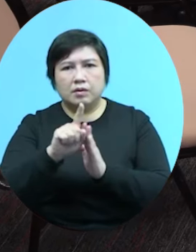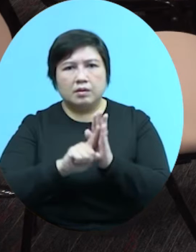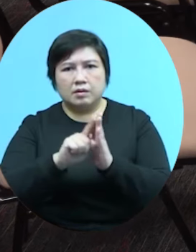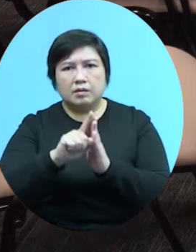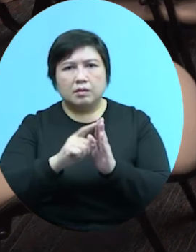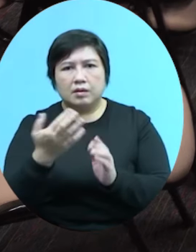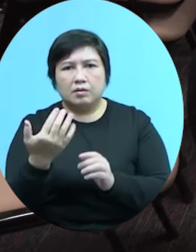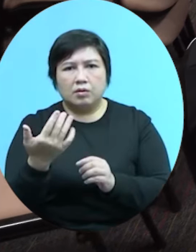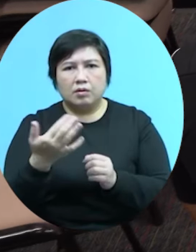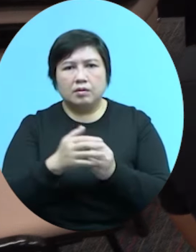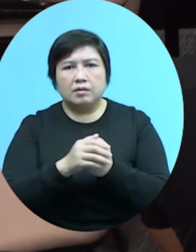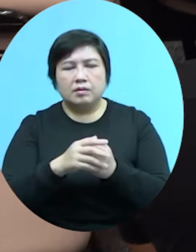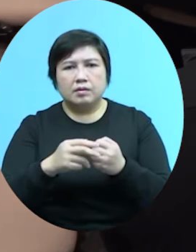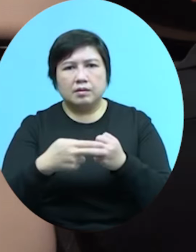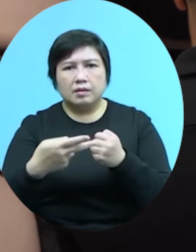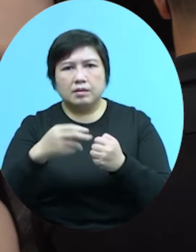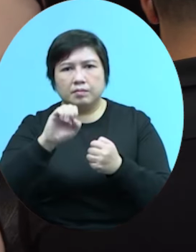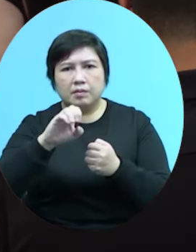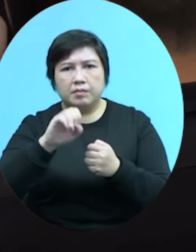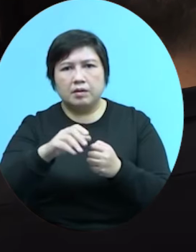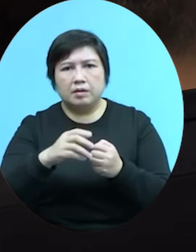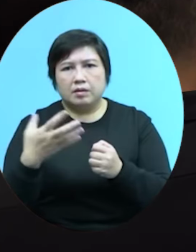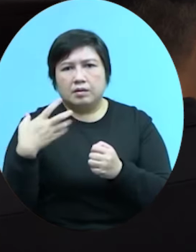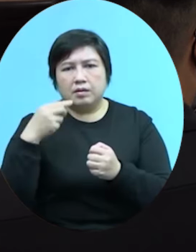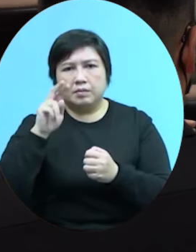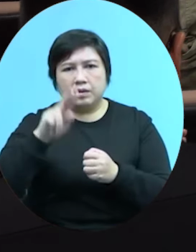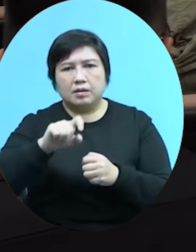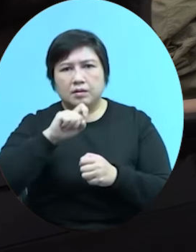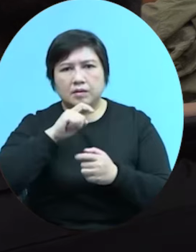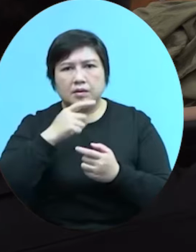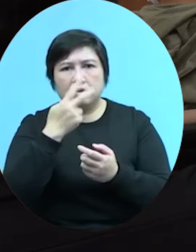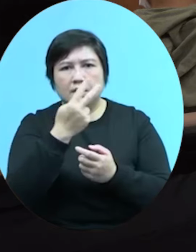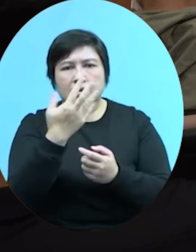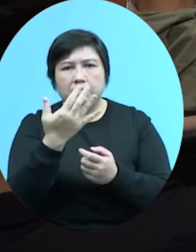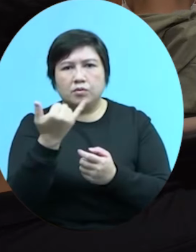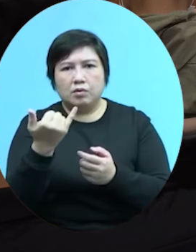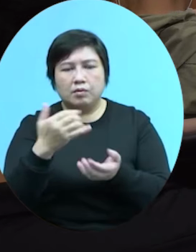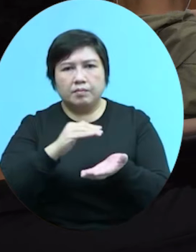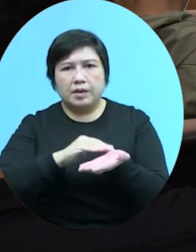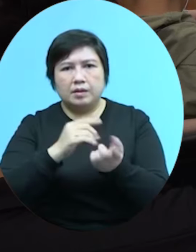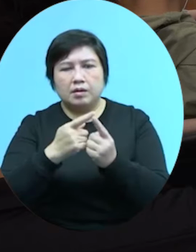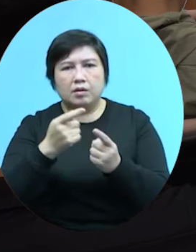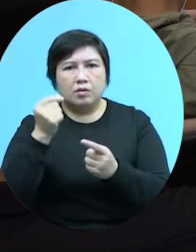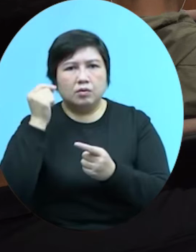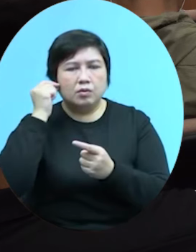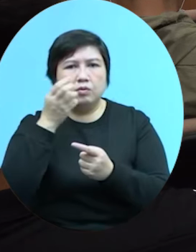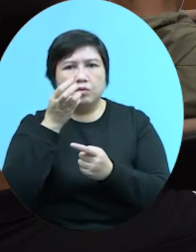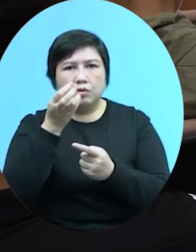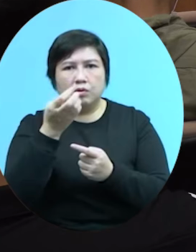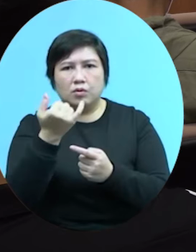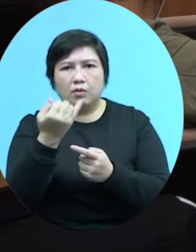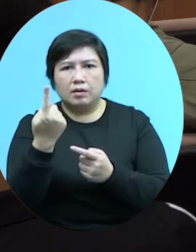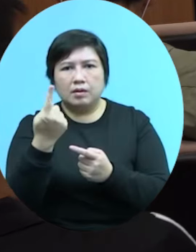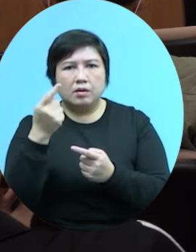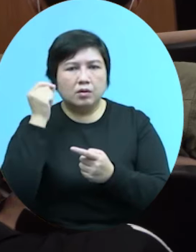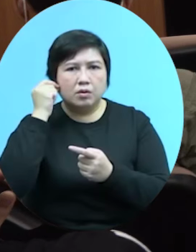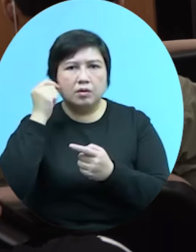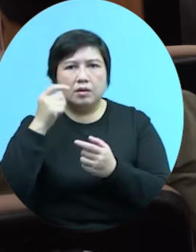第二個問題就是想問我們昨天也看到有一位5568號病人61歲的女人她在11月2日